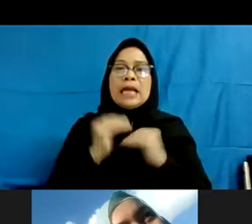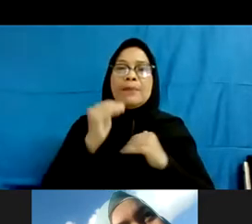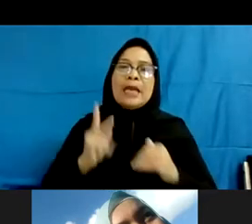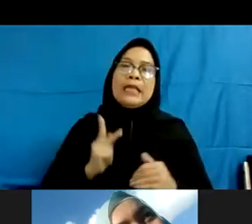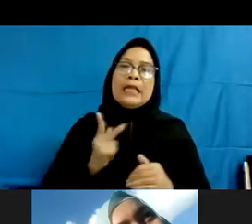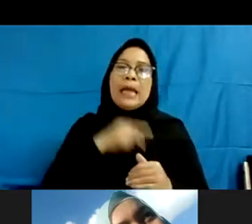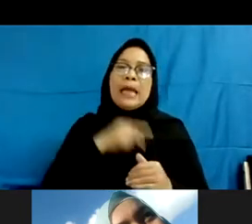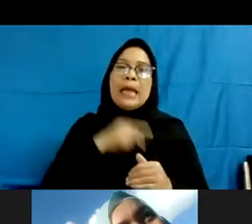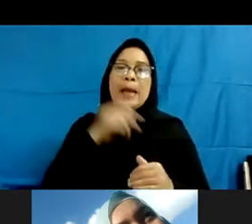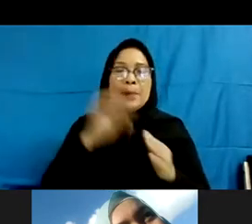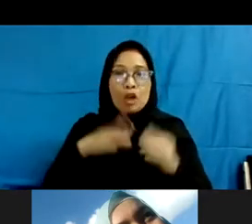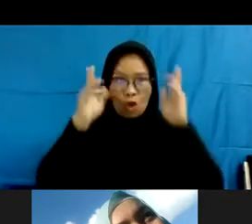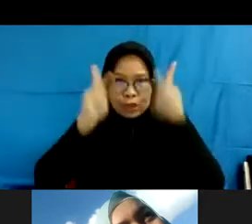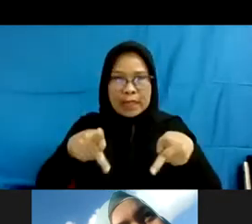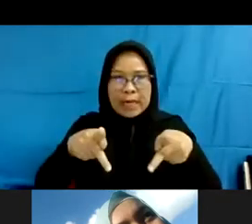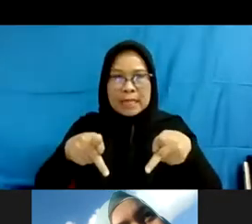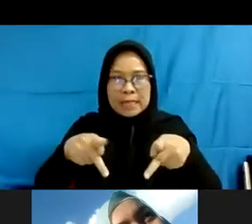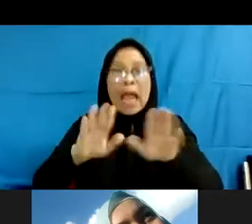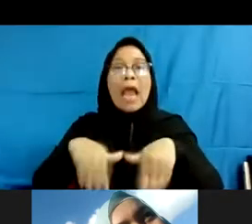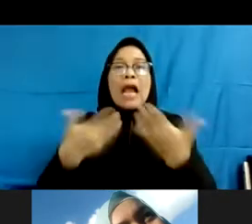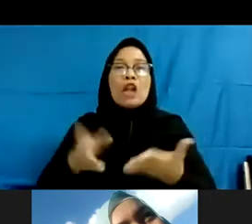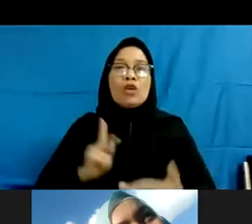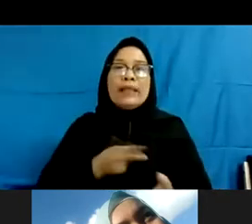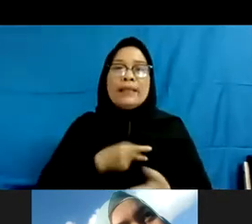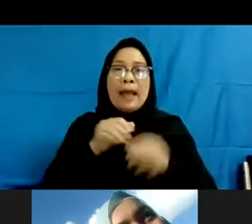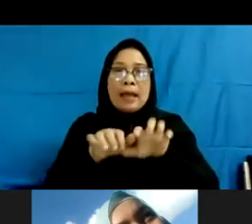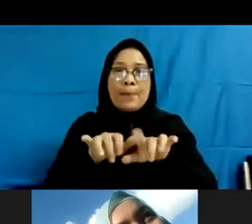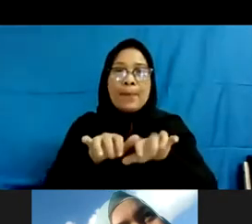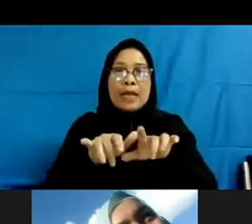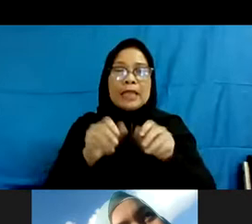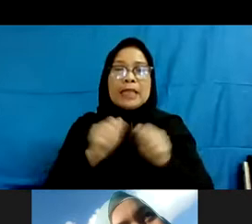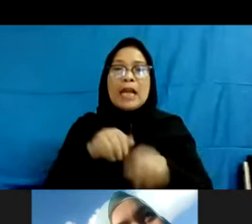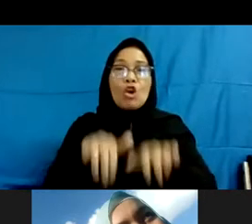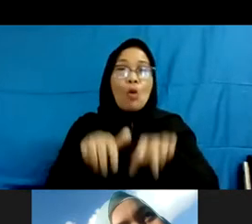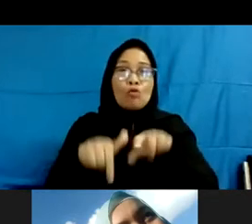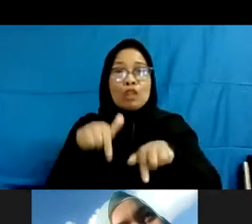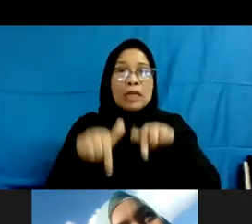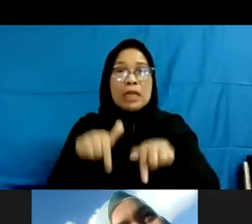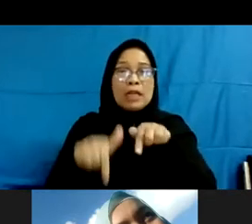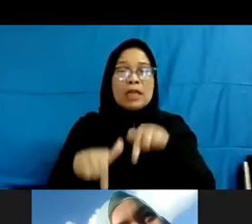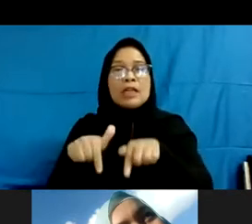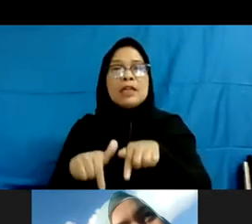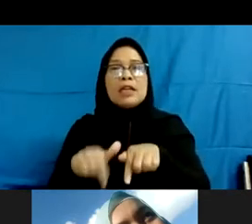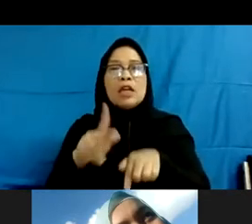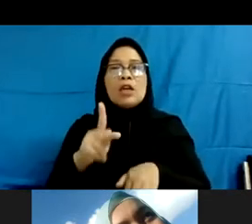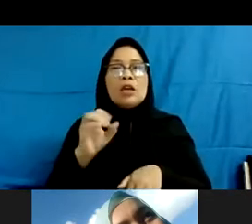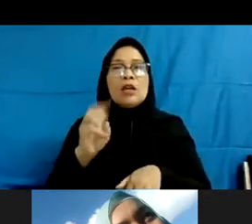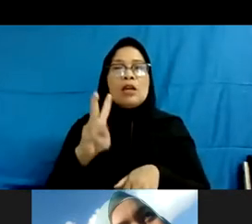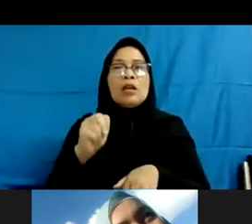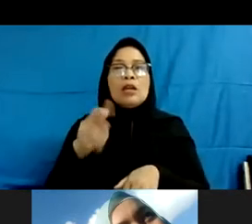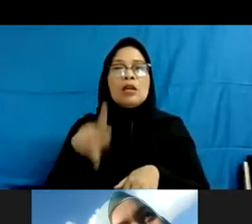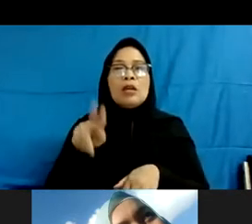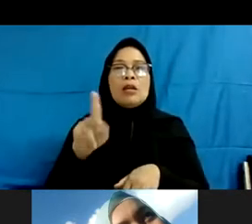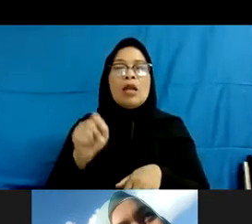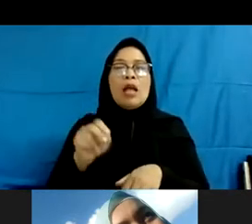berkonsentrasi. Atau sama ketika kita mengetik pakai komputer, pakai screen reader gitu ya, itu jadinya lebih